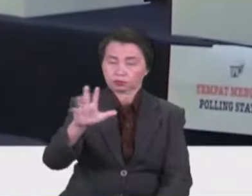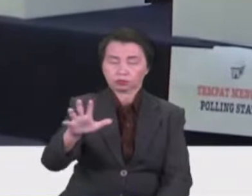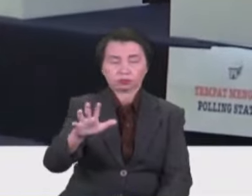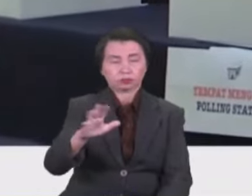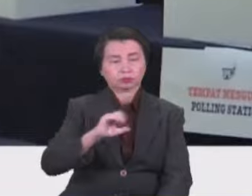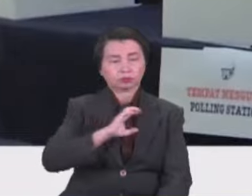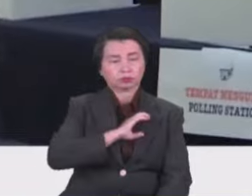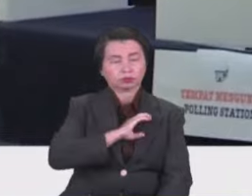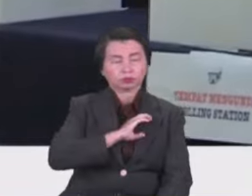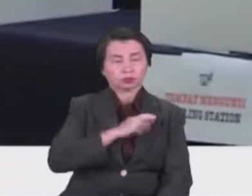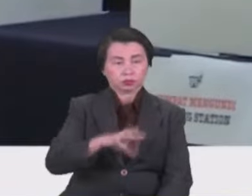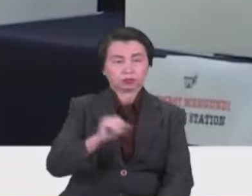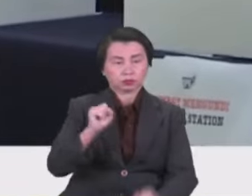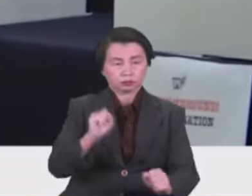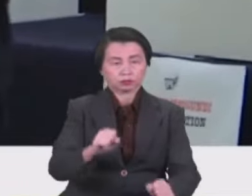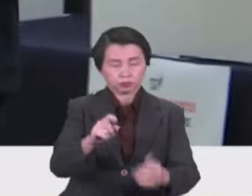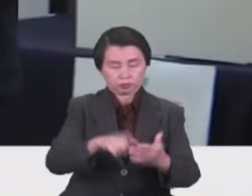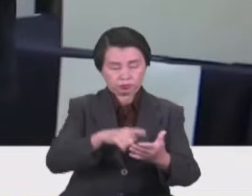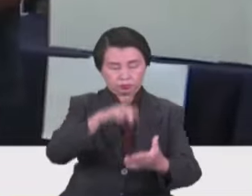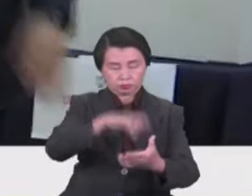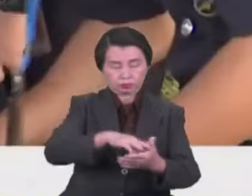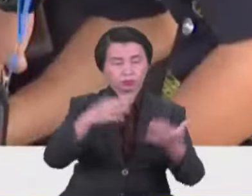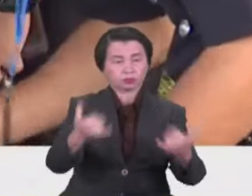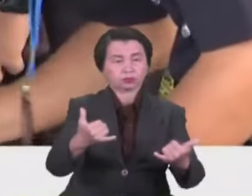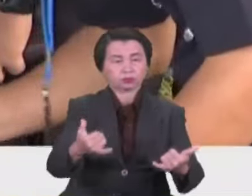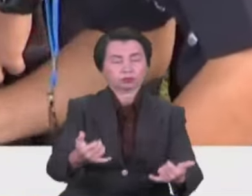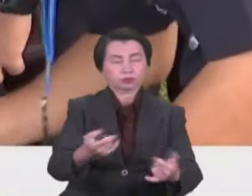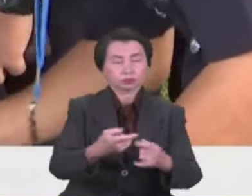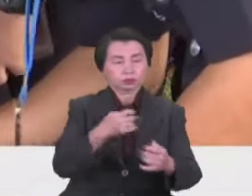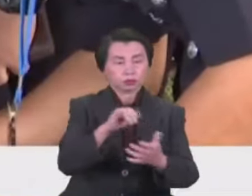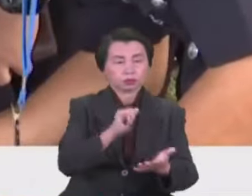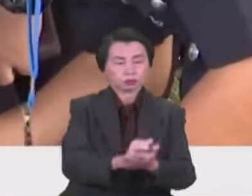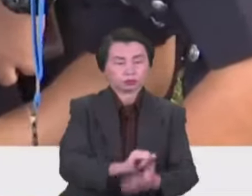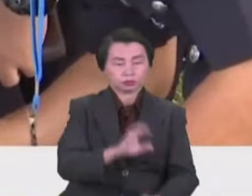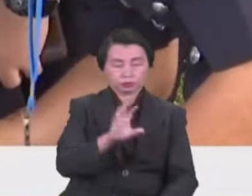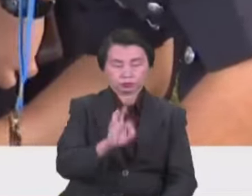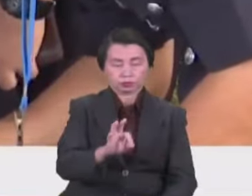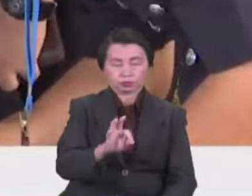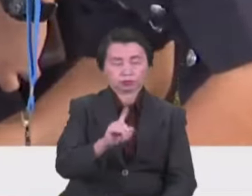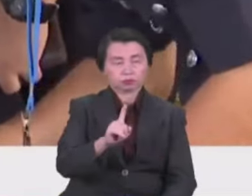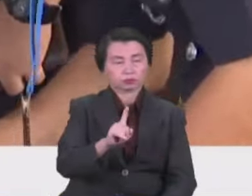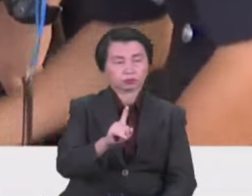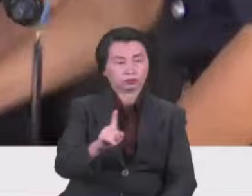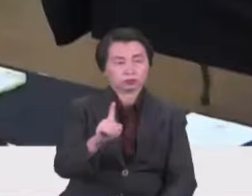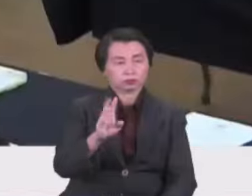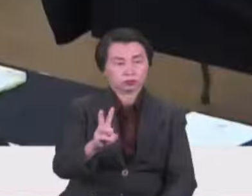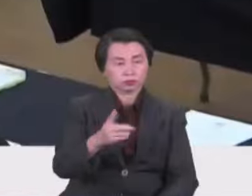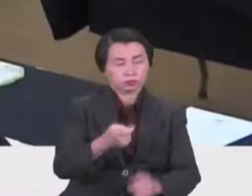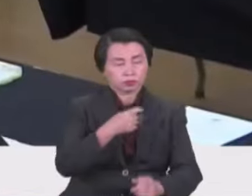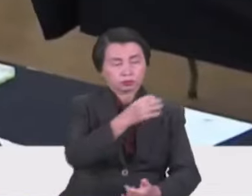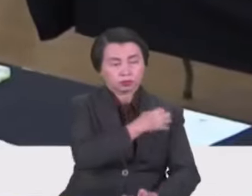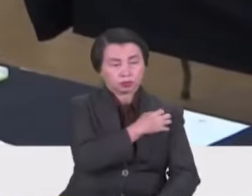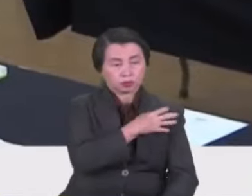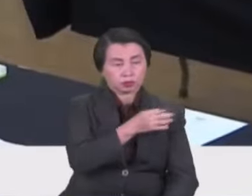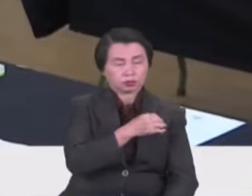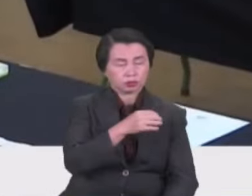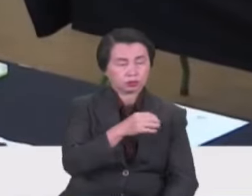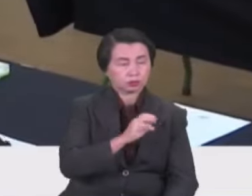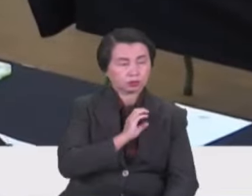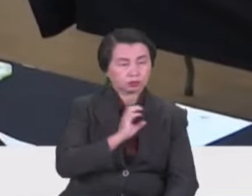anggota PDRM yang layak mengundi pada kali ini. Daripada itu, 9,116 terdiri pegawai dan